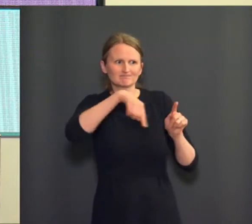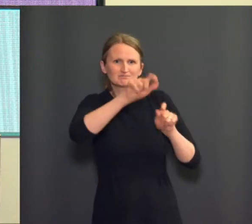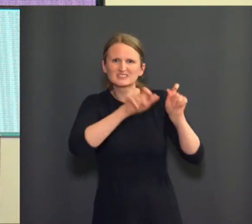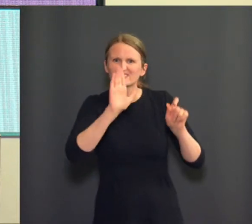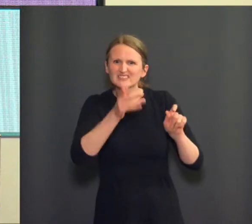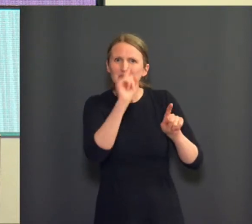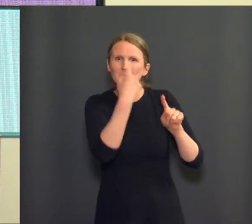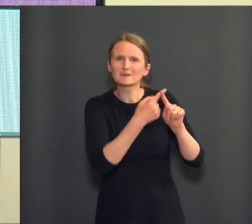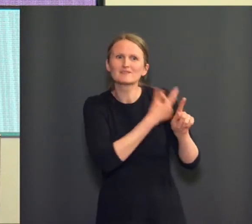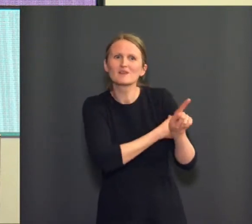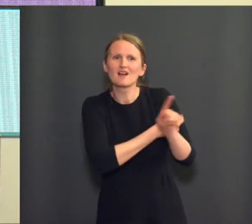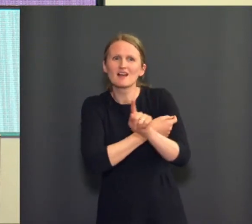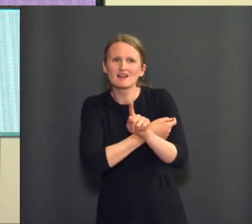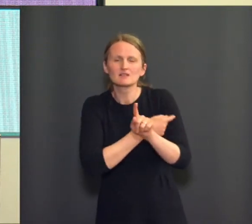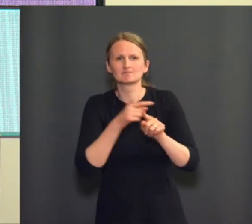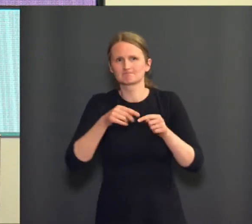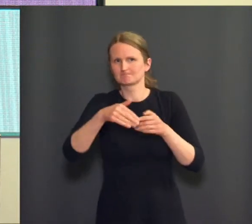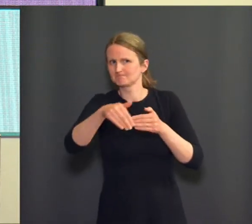4 semaines.